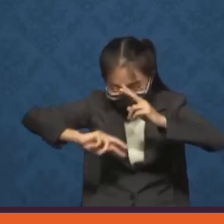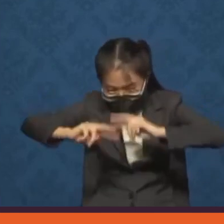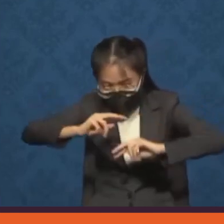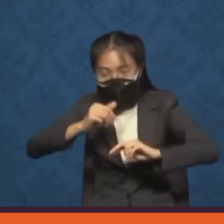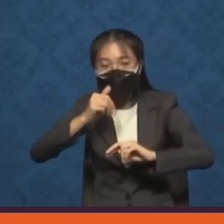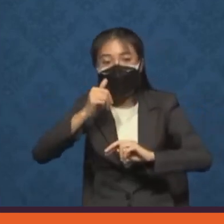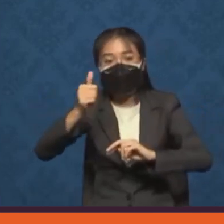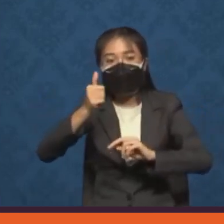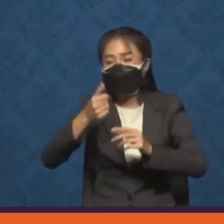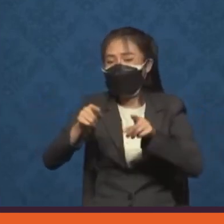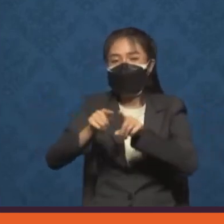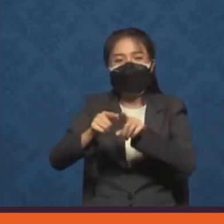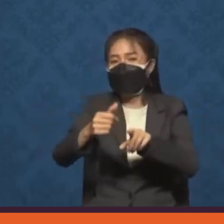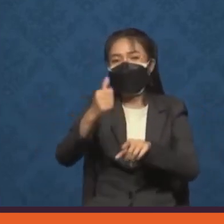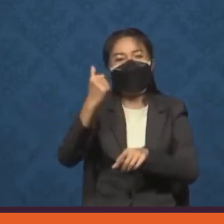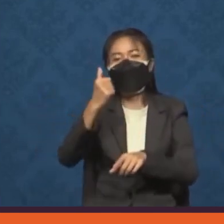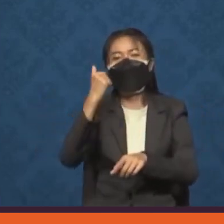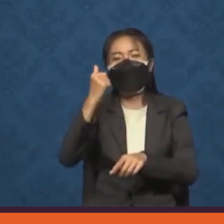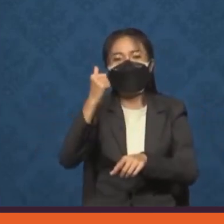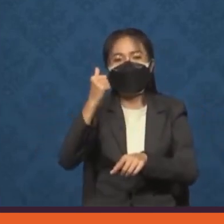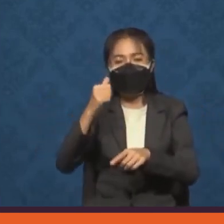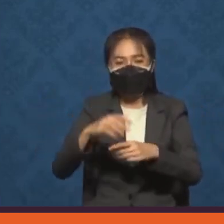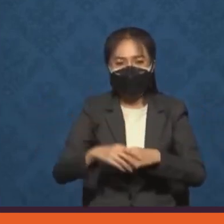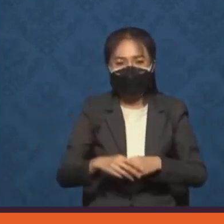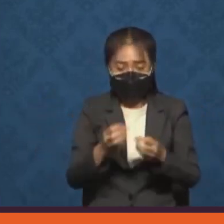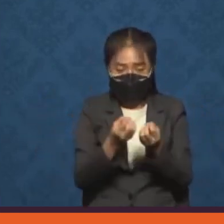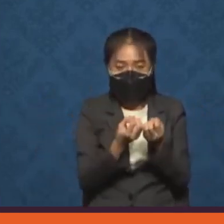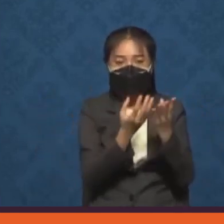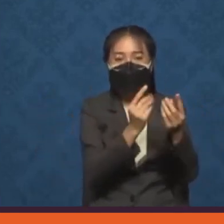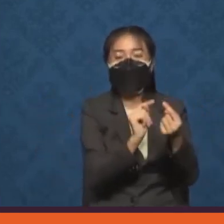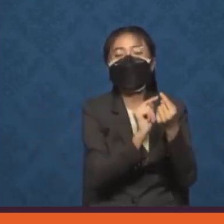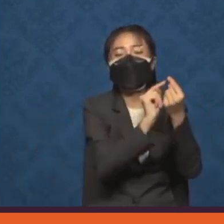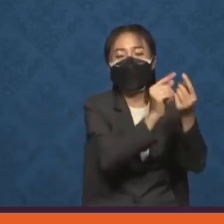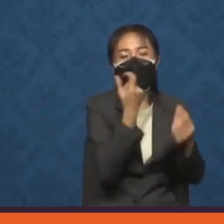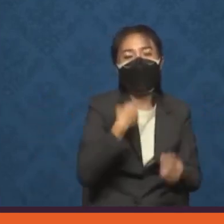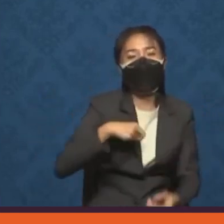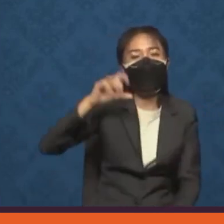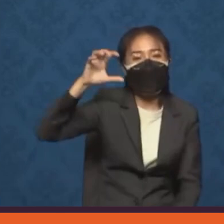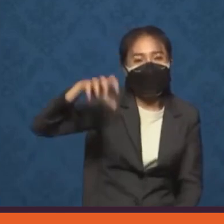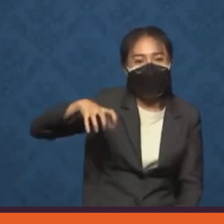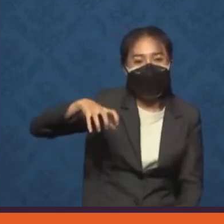ที่ราชการของผู้ดำรงตำแหน่งต่างๆเหมือนเดิมและก็ส่งไปที่ศาลฎีกาของแผนกค